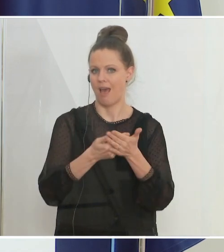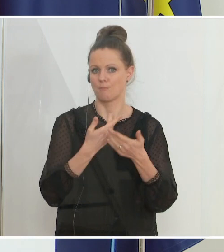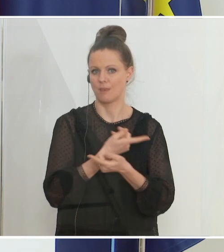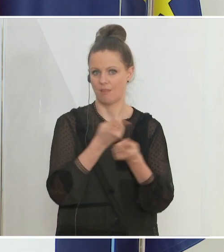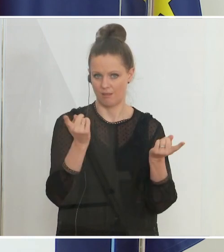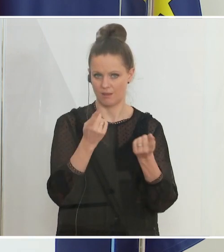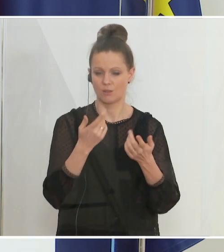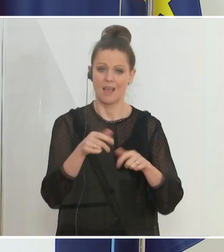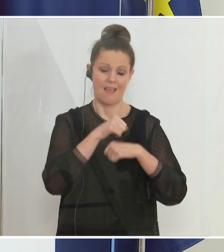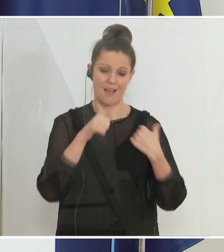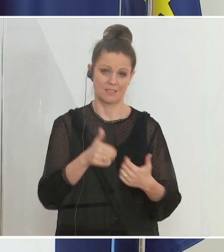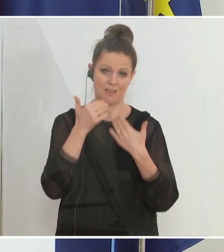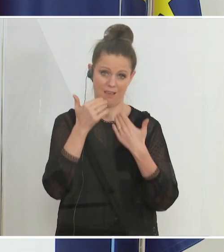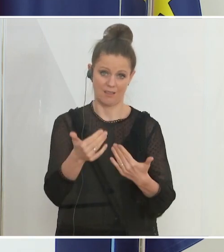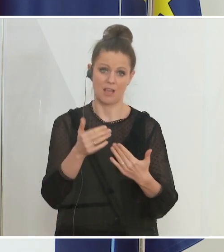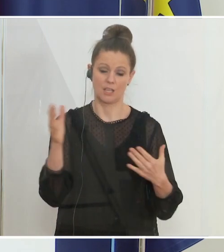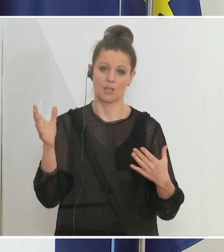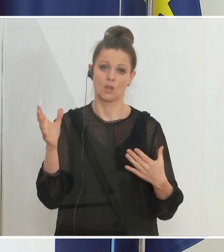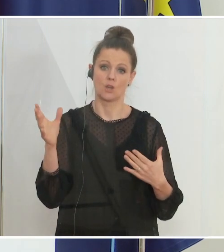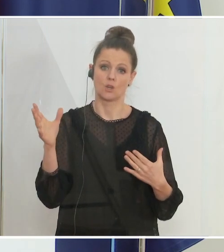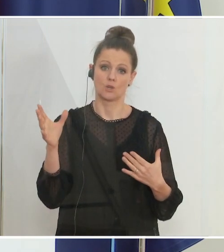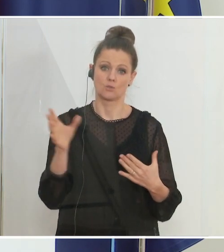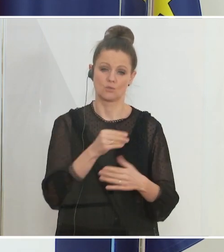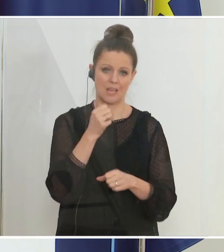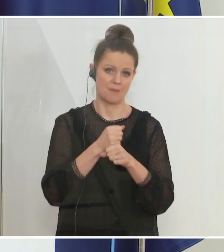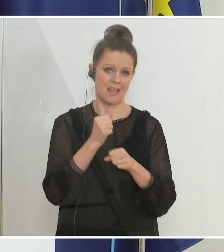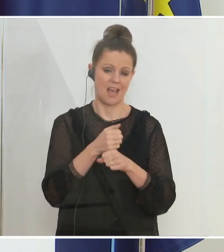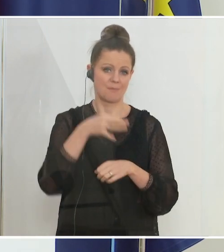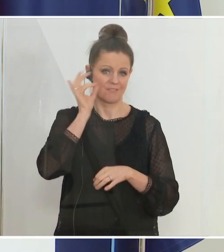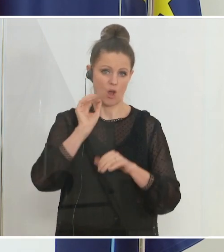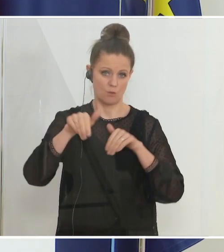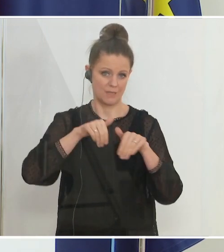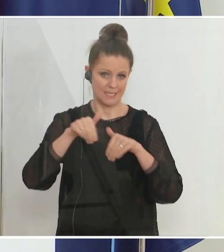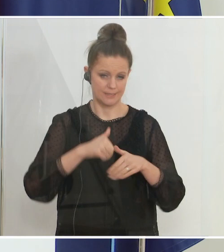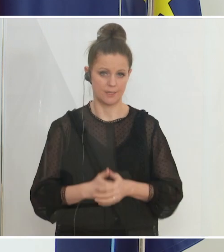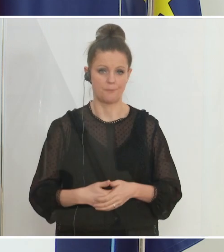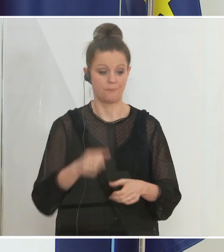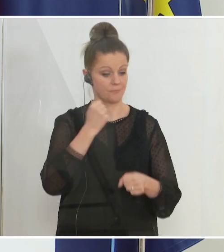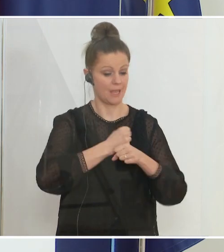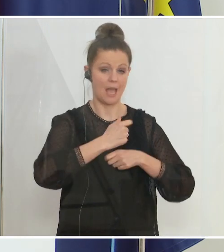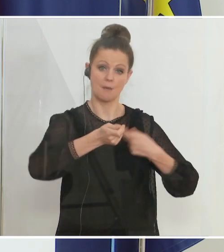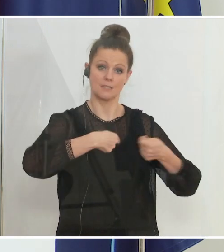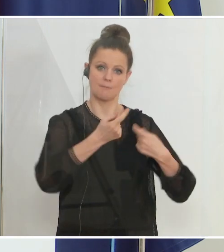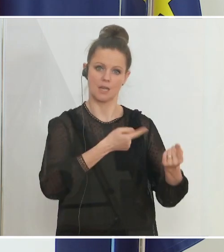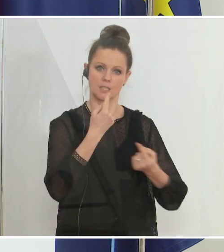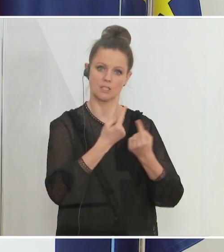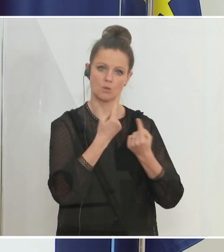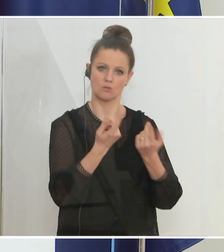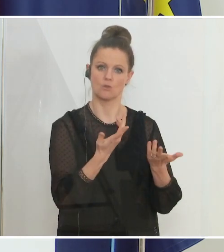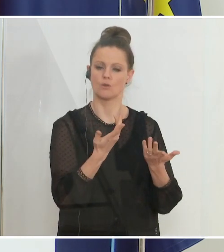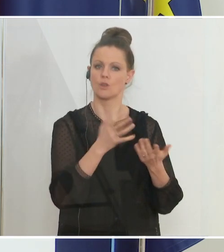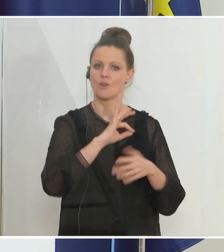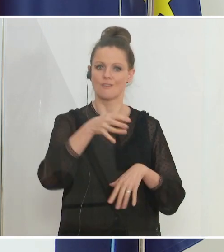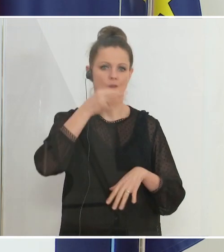möchte mich ganz herzlich bedanken für die gute Zusammenarbeit mit der Frau Frauenministerin. Am Arbeitsmarkt ist die Situation natürlich